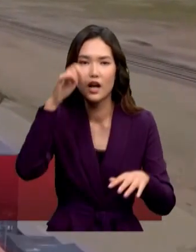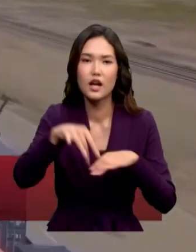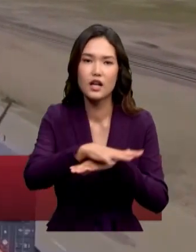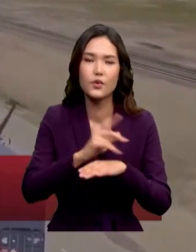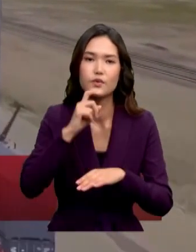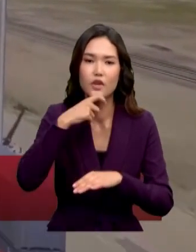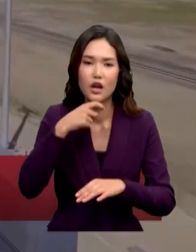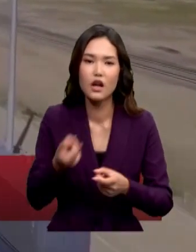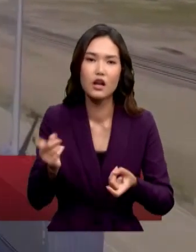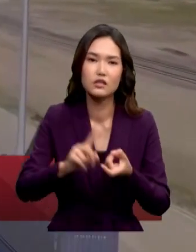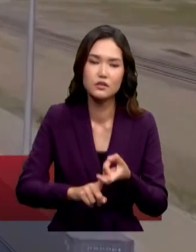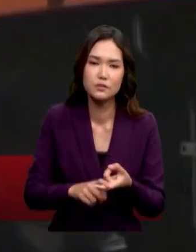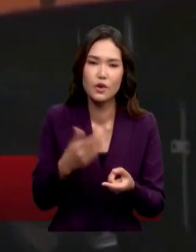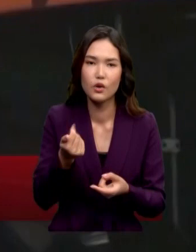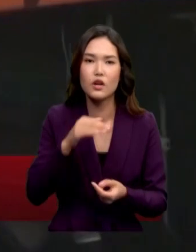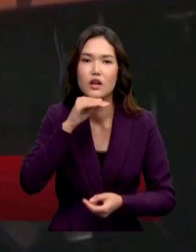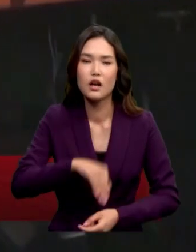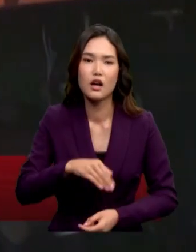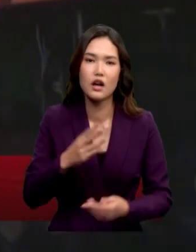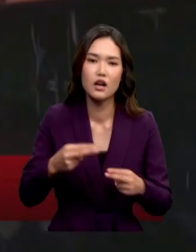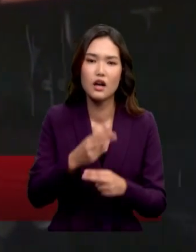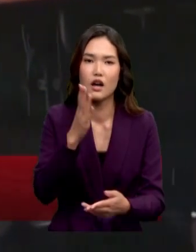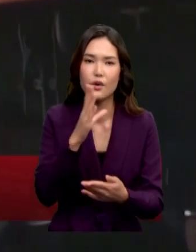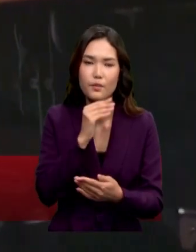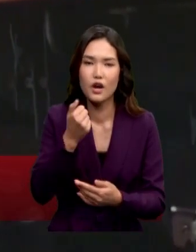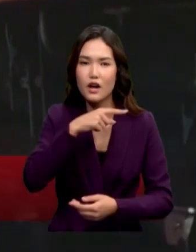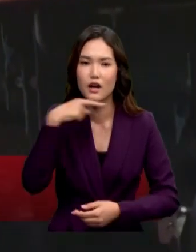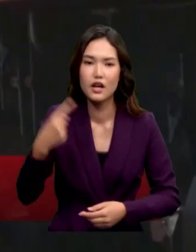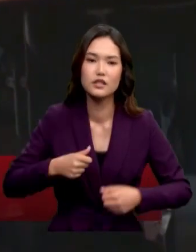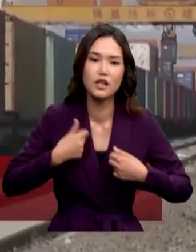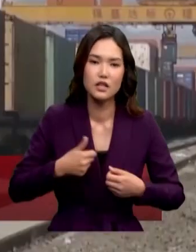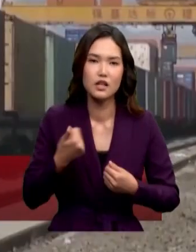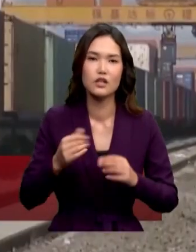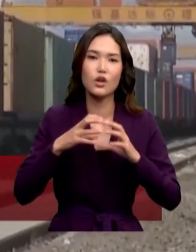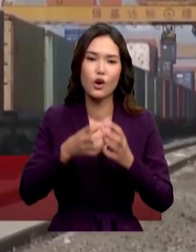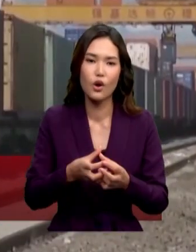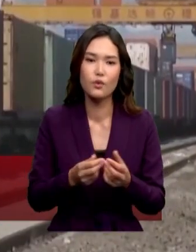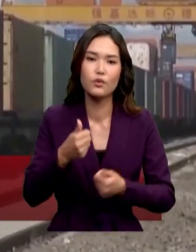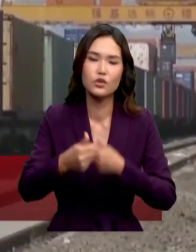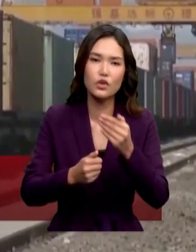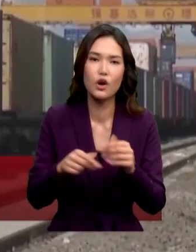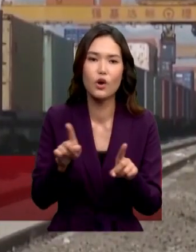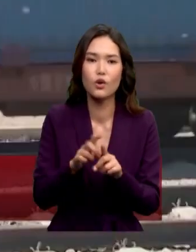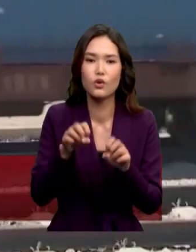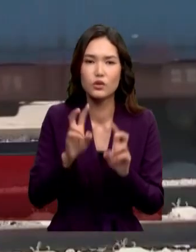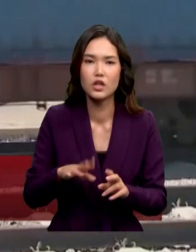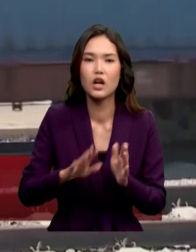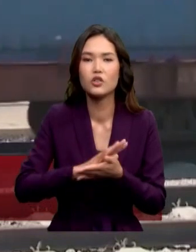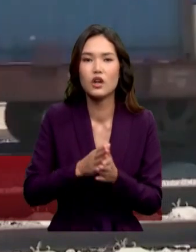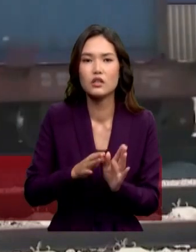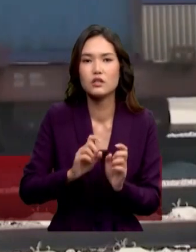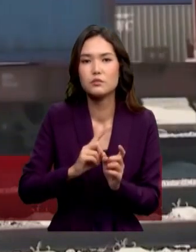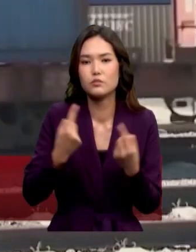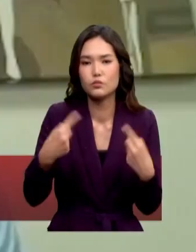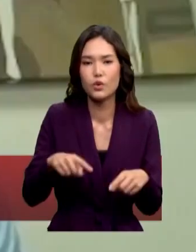экономикалық одағы байлап тұр, дейді сала мамандары. Сөздерінше Ресейден барынша алшақтап, әлемдік нарыққа қарай жылжығанымызда жағдай басқаша болар